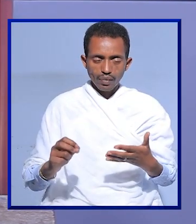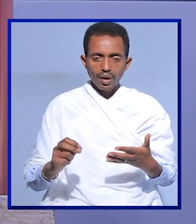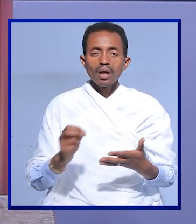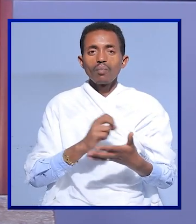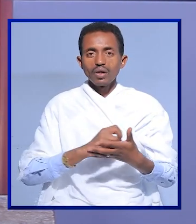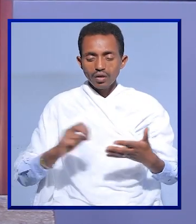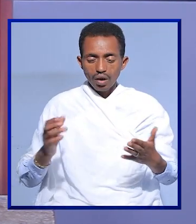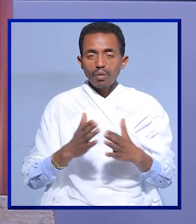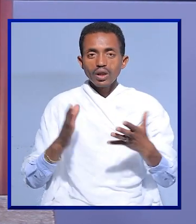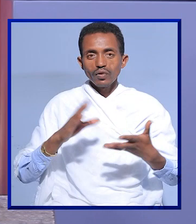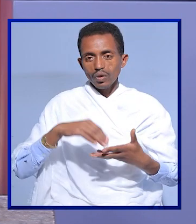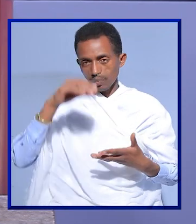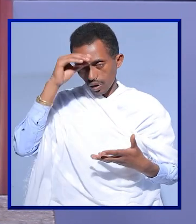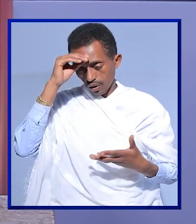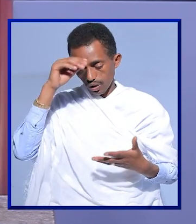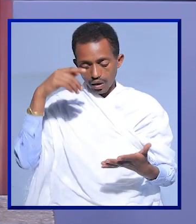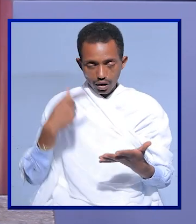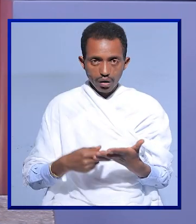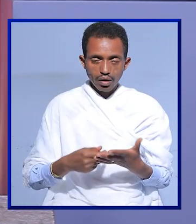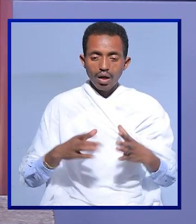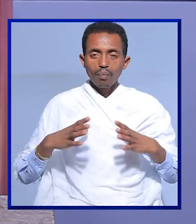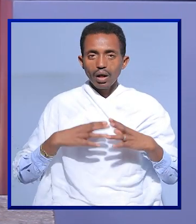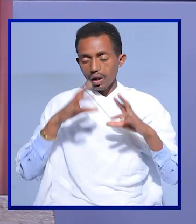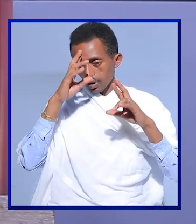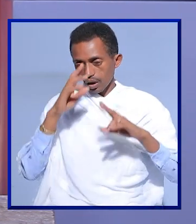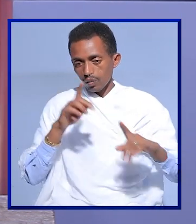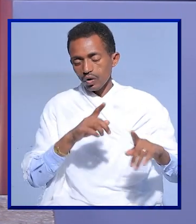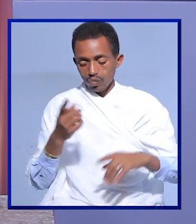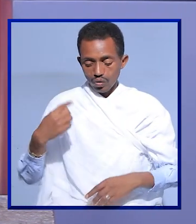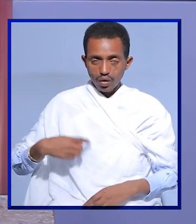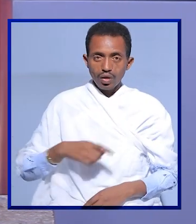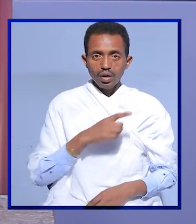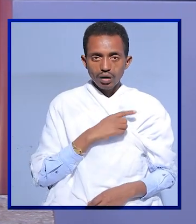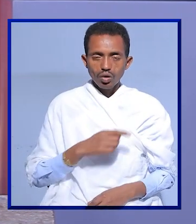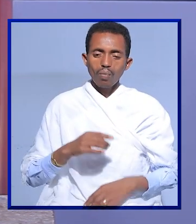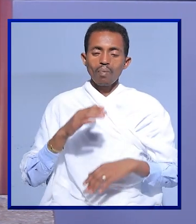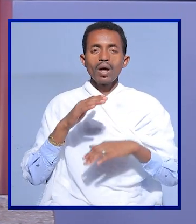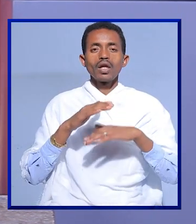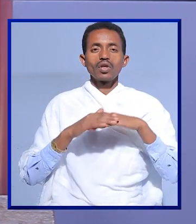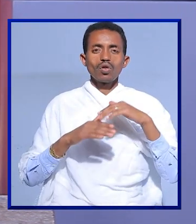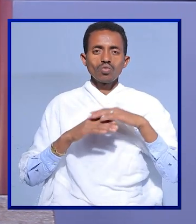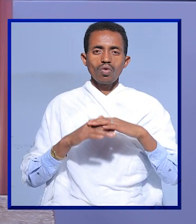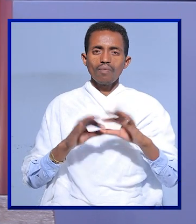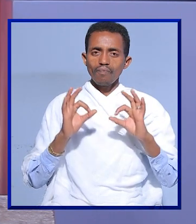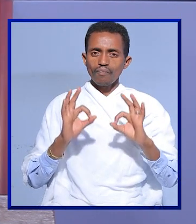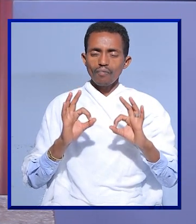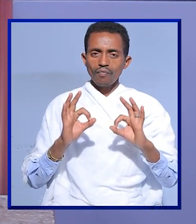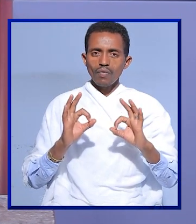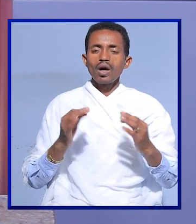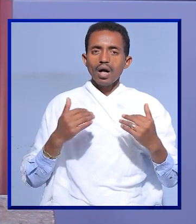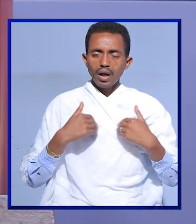በሰፊው ተምረናል። ይህንን በዓል ስናሳልፍ እኛ ደርቶን